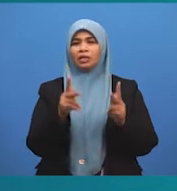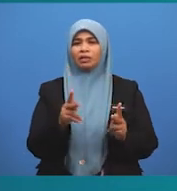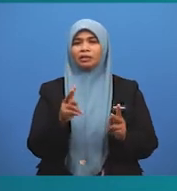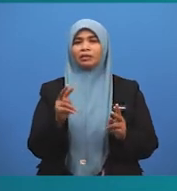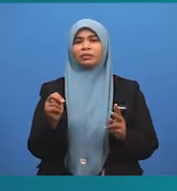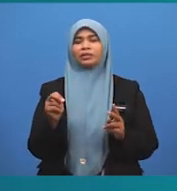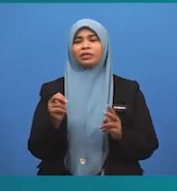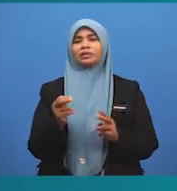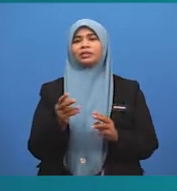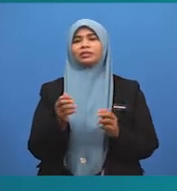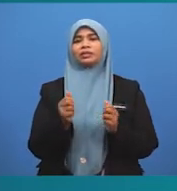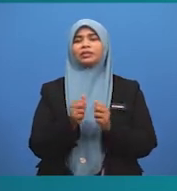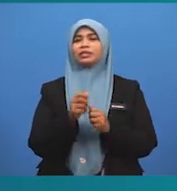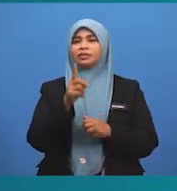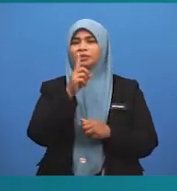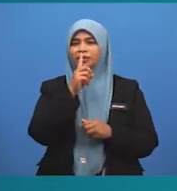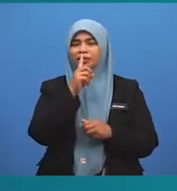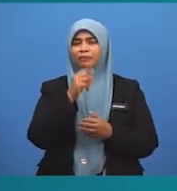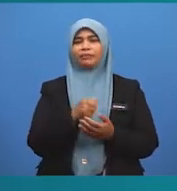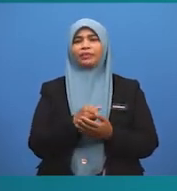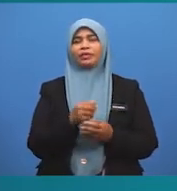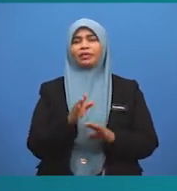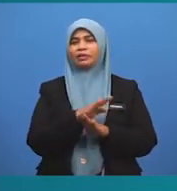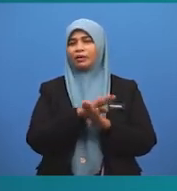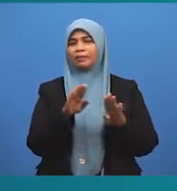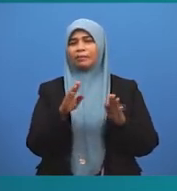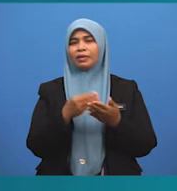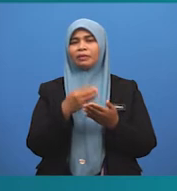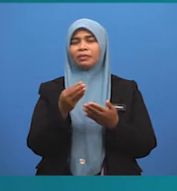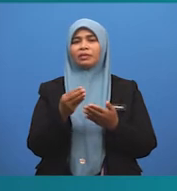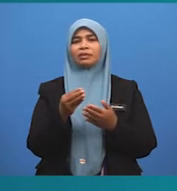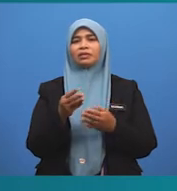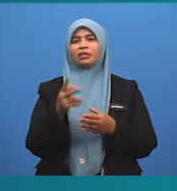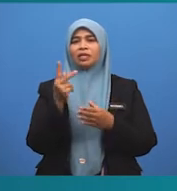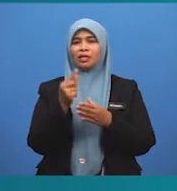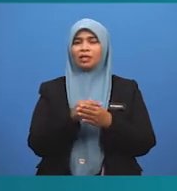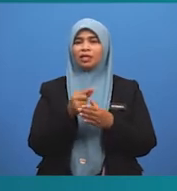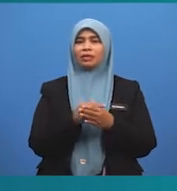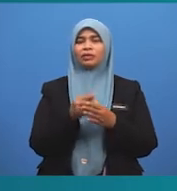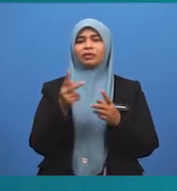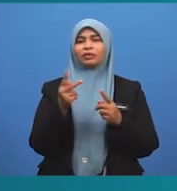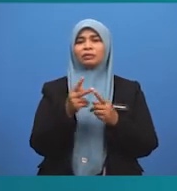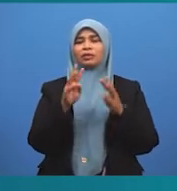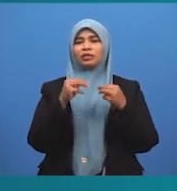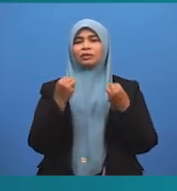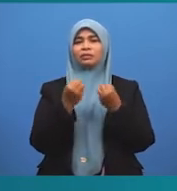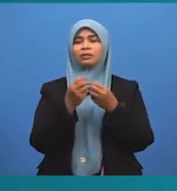dengan senyap tanpa memberikan sebarang gangguan kepada masyarakat